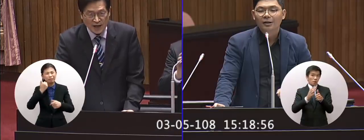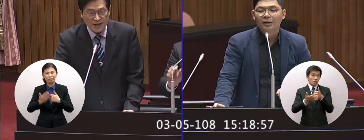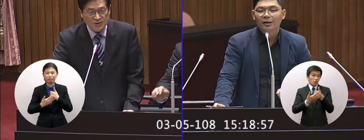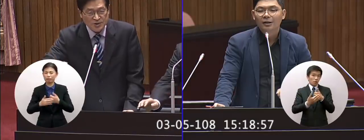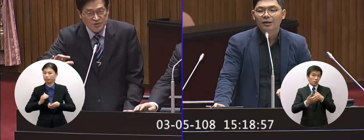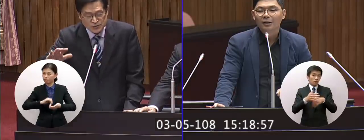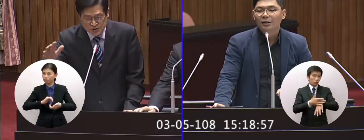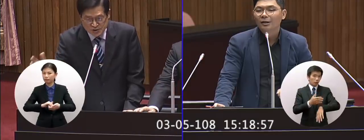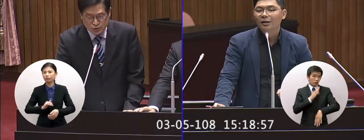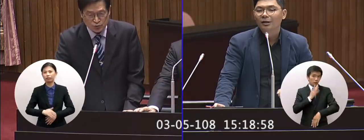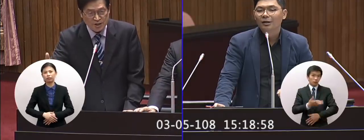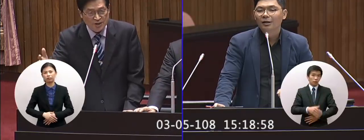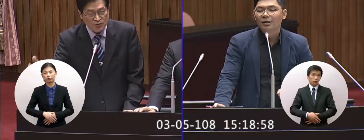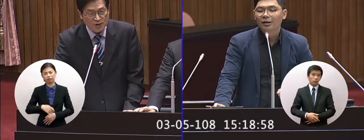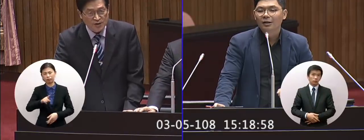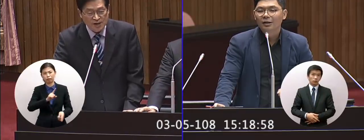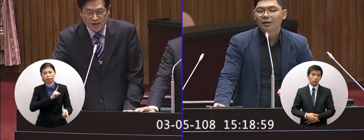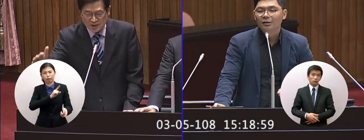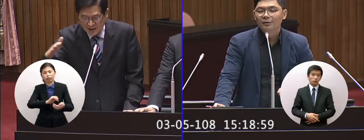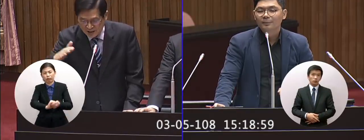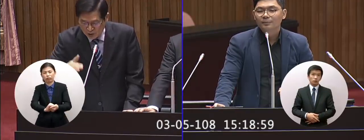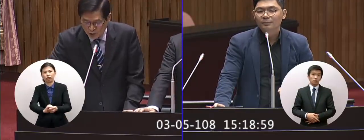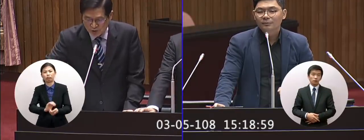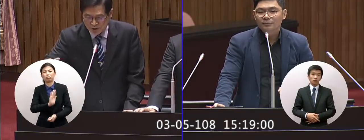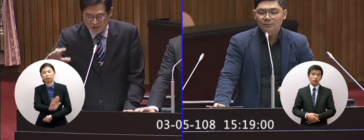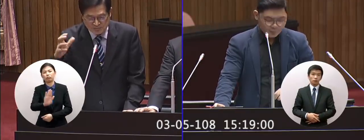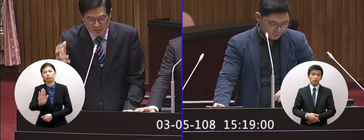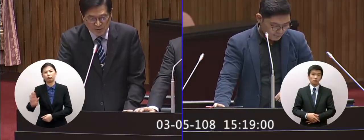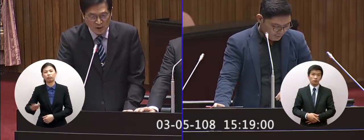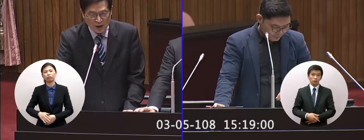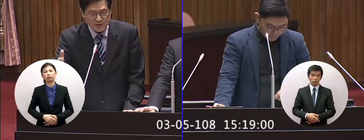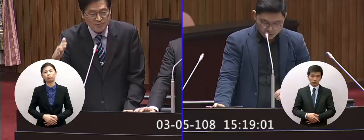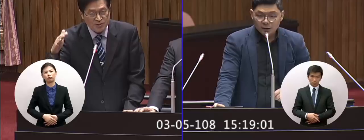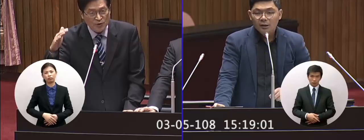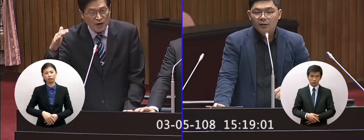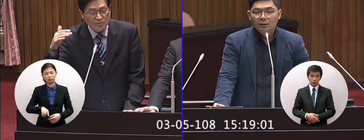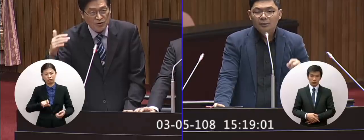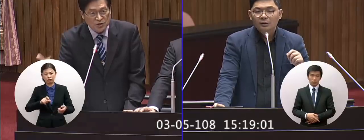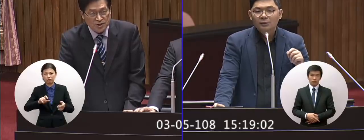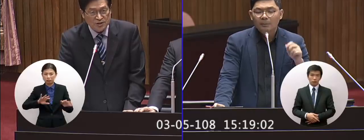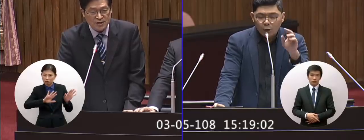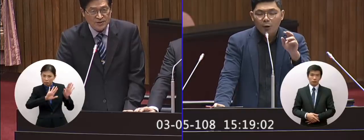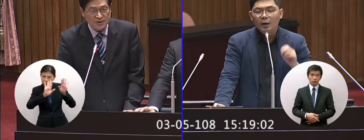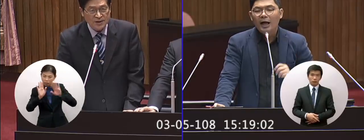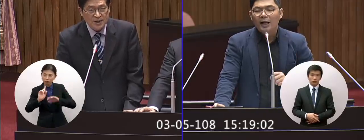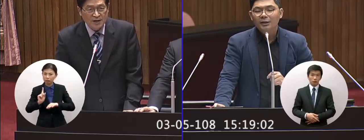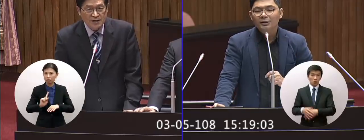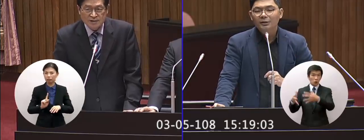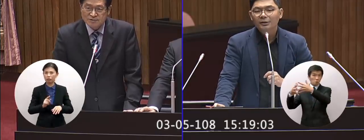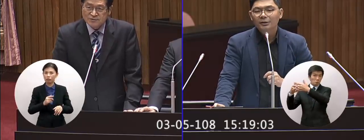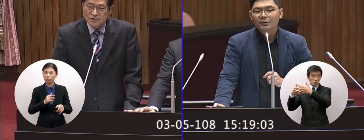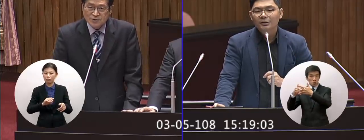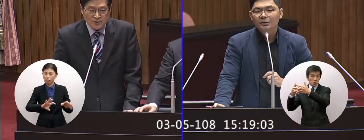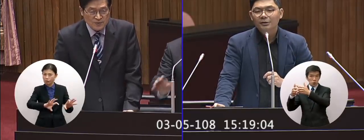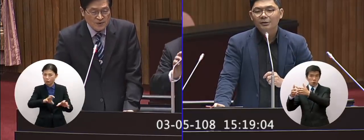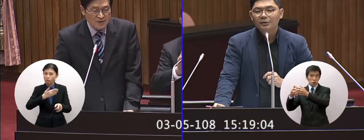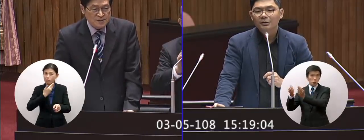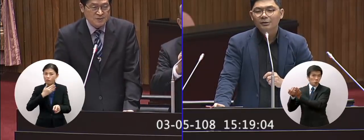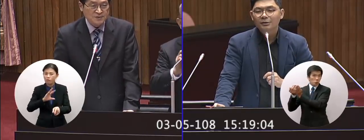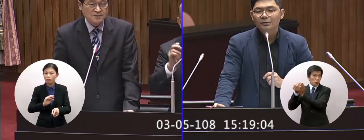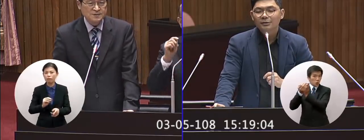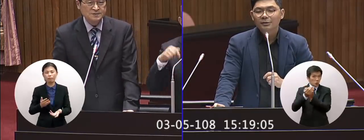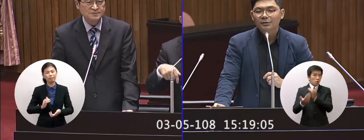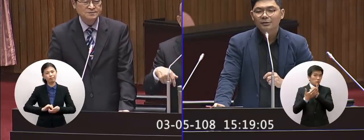他国家这个都是自主的一个决定，整个区域情势怎么变化，是不是对他们有利益？ 美国会不会来？ 委